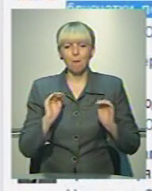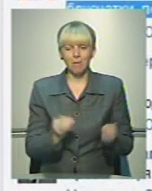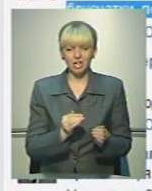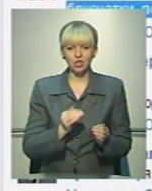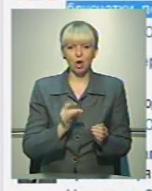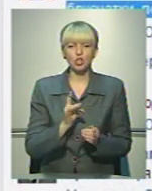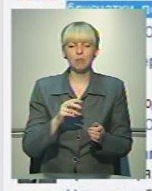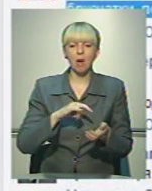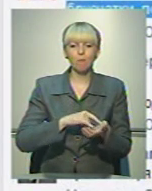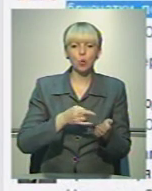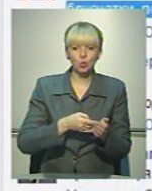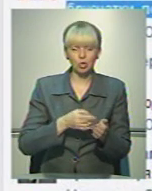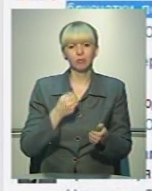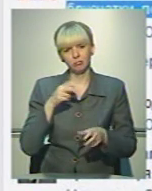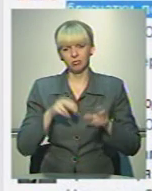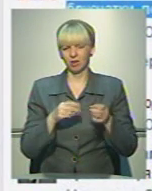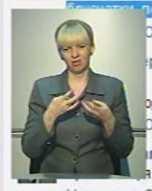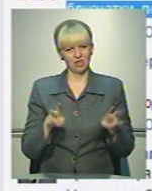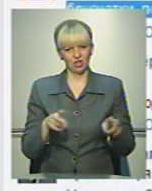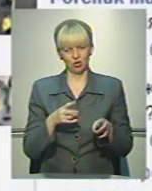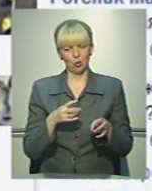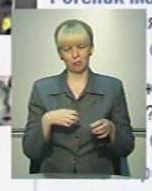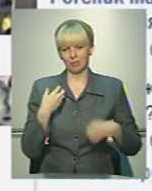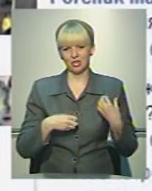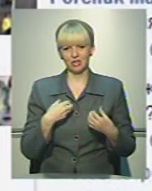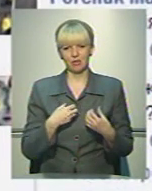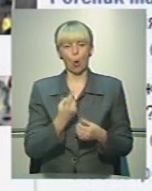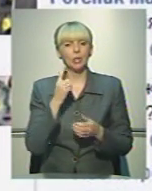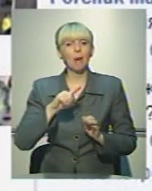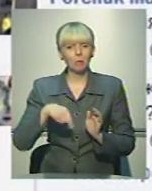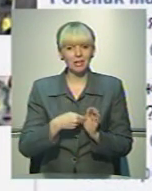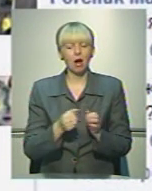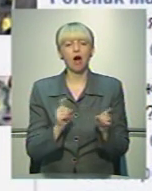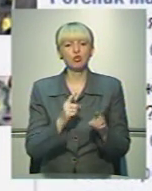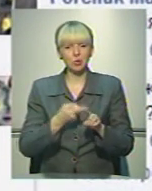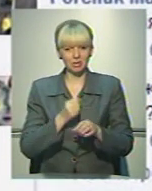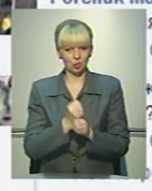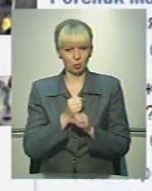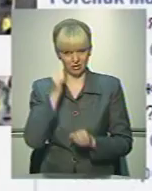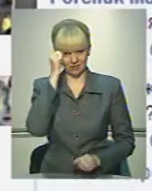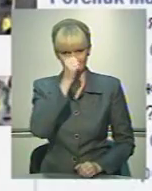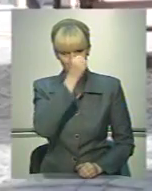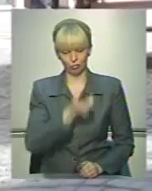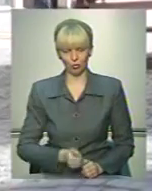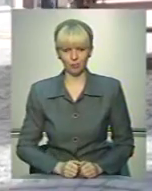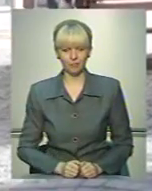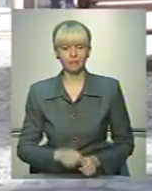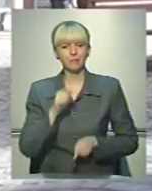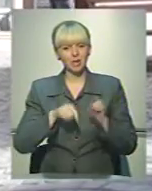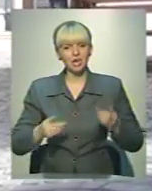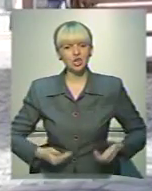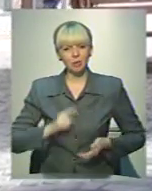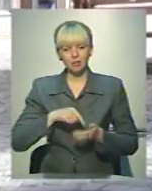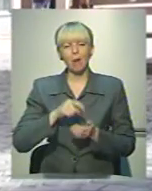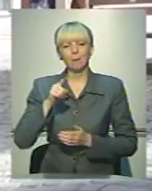размера брусчатки. Поэтому считаю, что не стоит истерить. Одне питання – а що з цим робити взимку? Деякі жителі